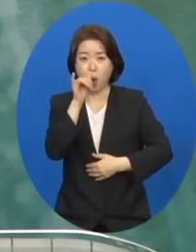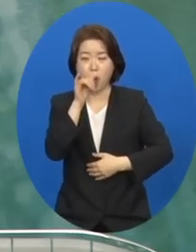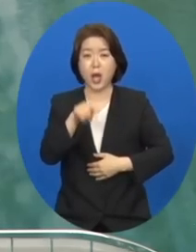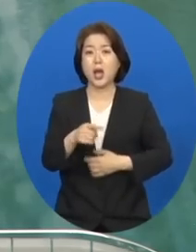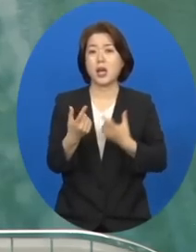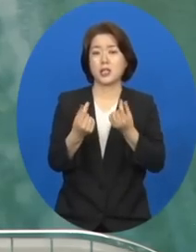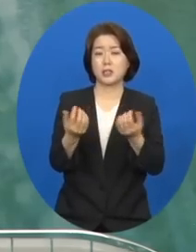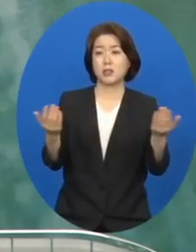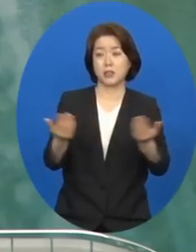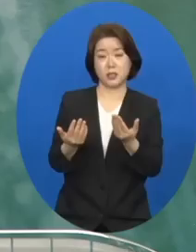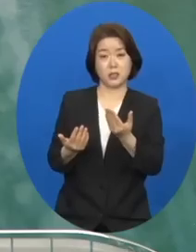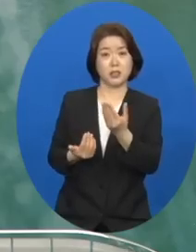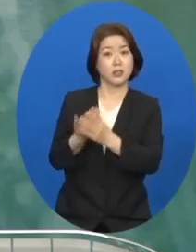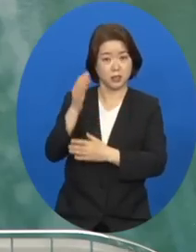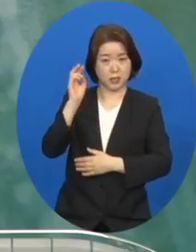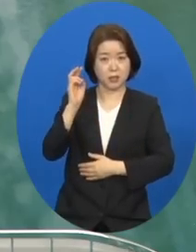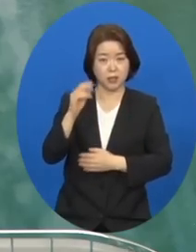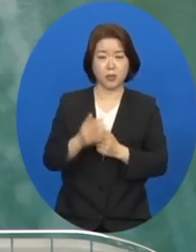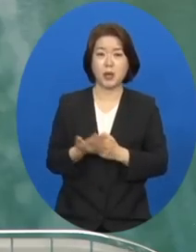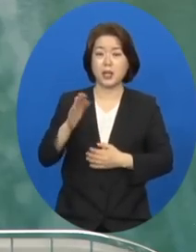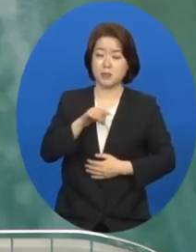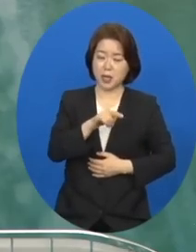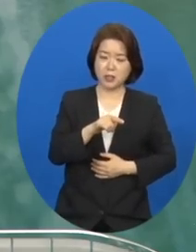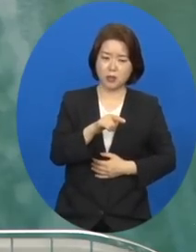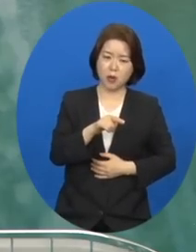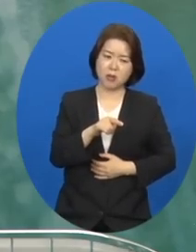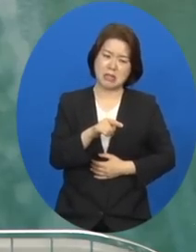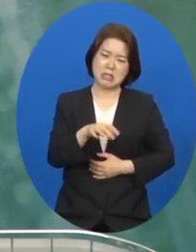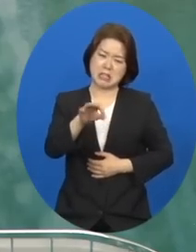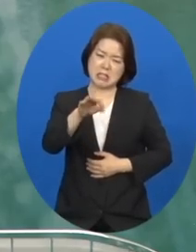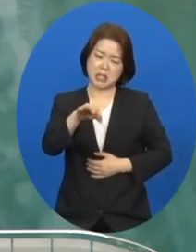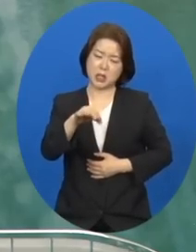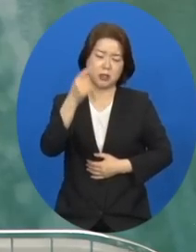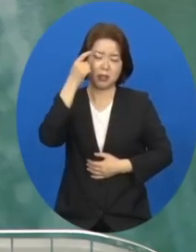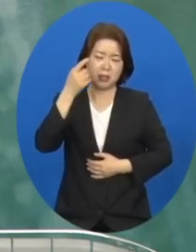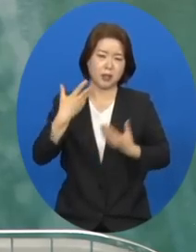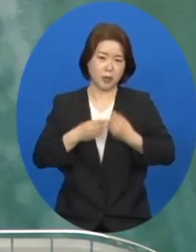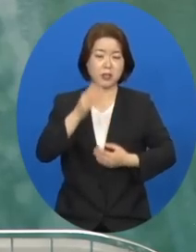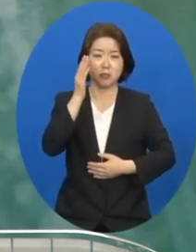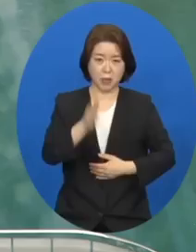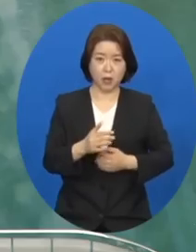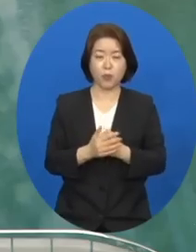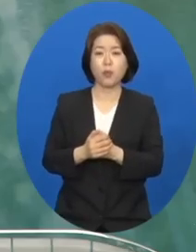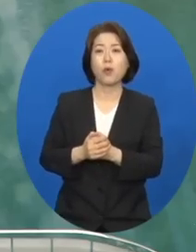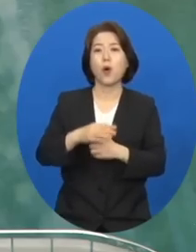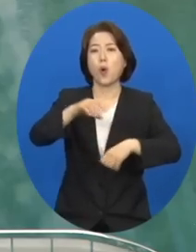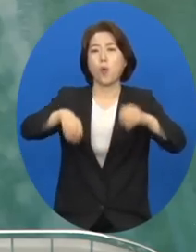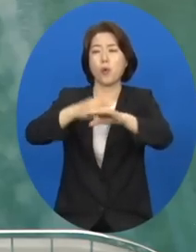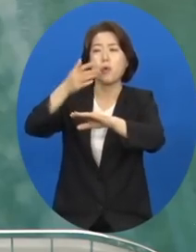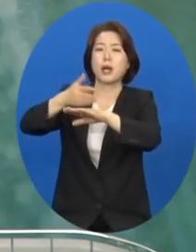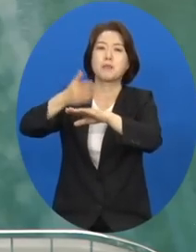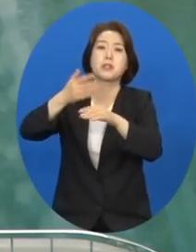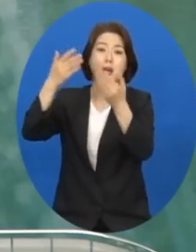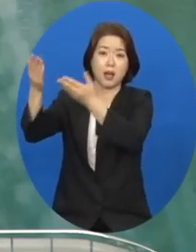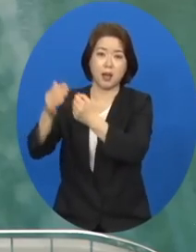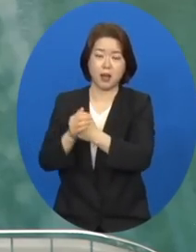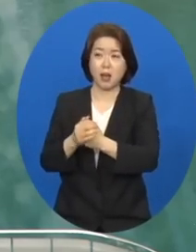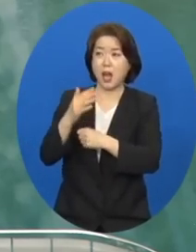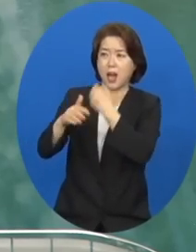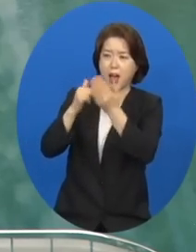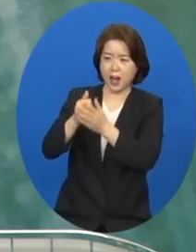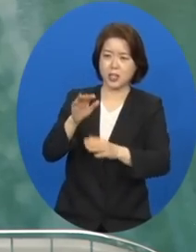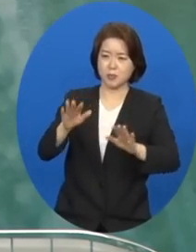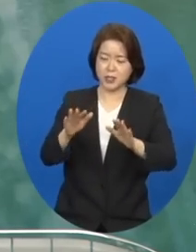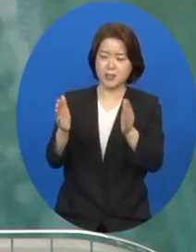일들이 있을 거예요 그러나 거기에 망망 하지 마시고 어떻게 하라구요 하나님 감사합니다 하나님이 왜 쉿 바로